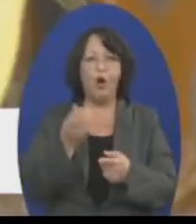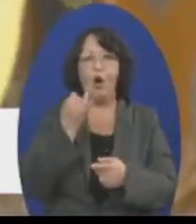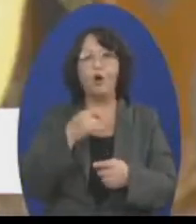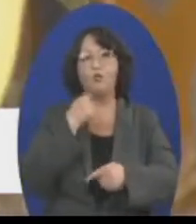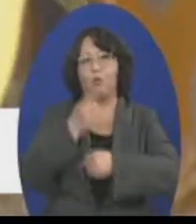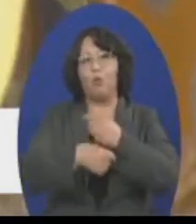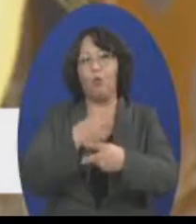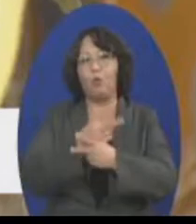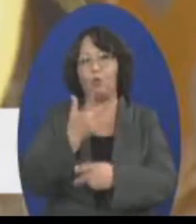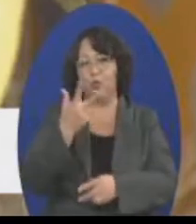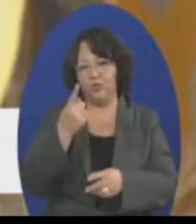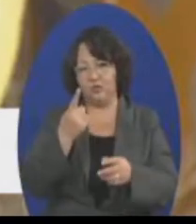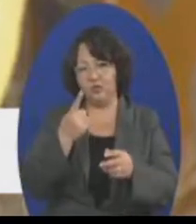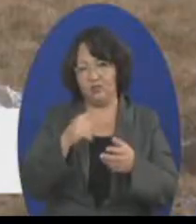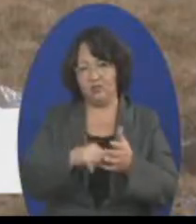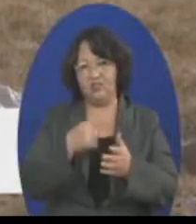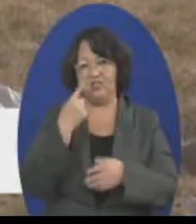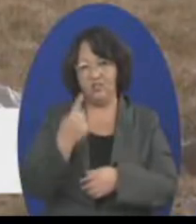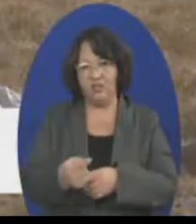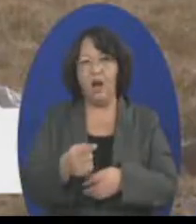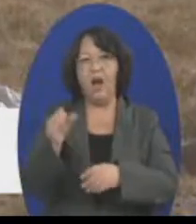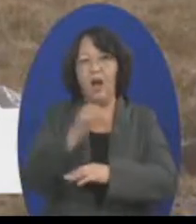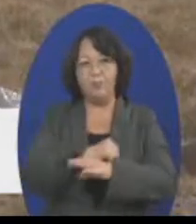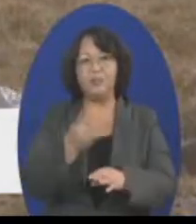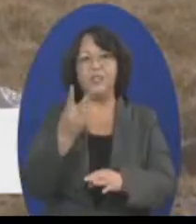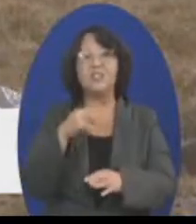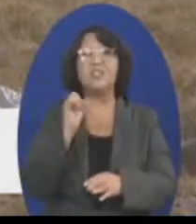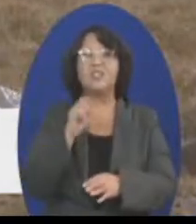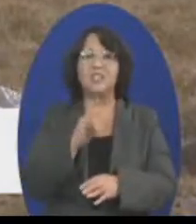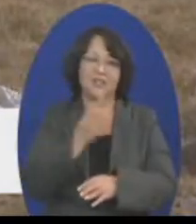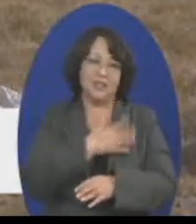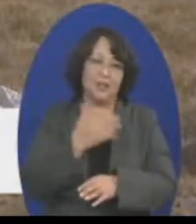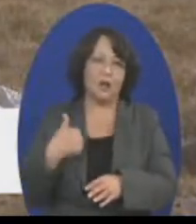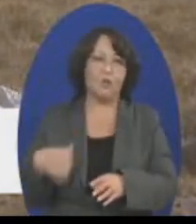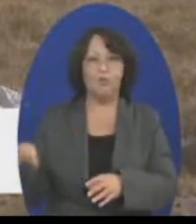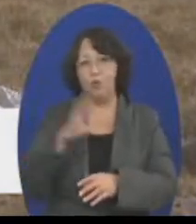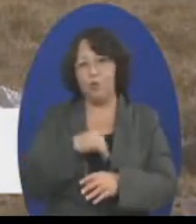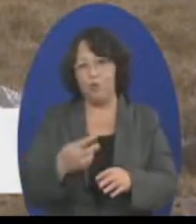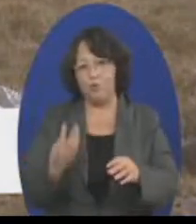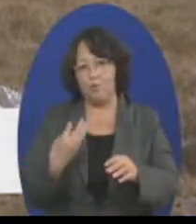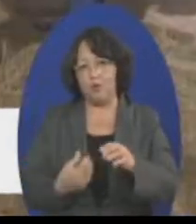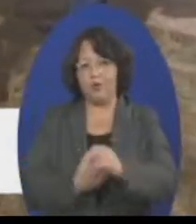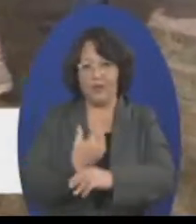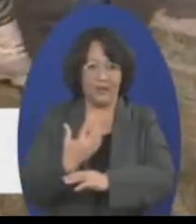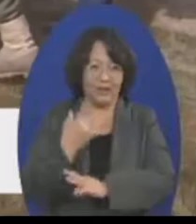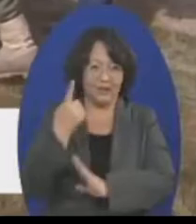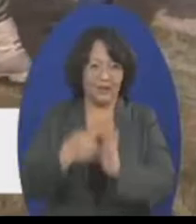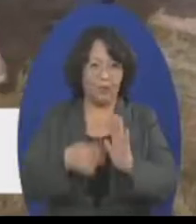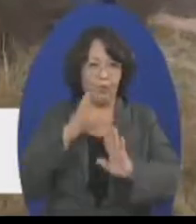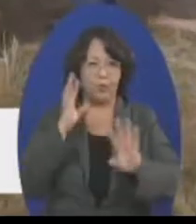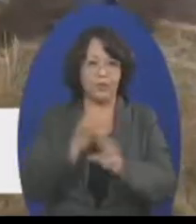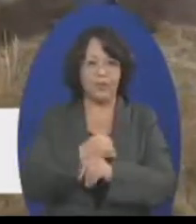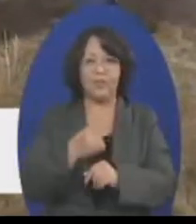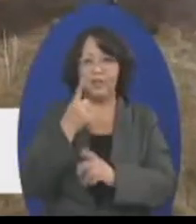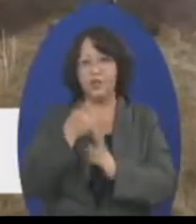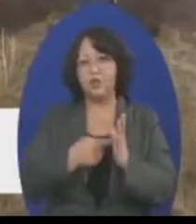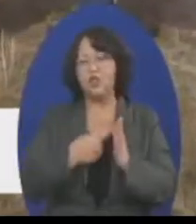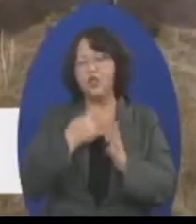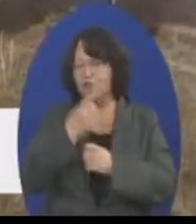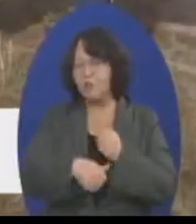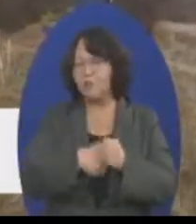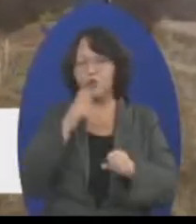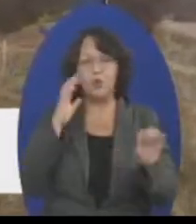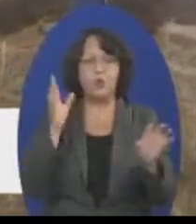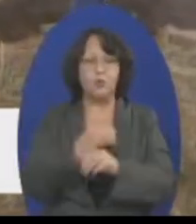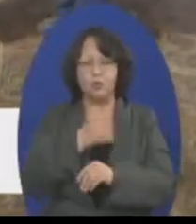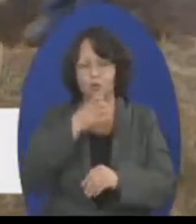тухай хуулийн 31-р зүйлийн 1-д аймаг нийслэлийн засаг дарга бүх нийтээр мод тарих сарын ажлыг жил бүр зохион байгуулж насан